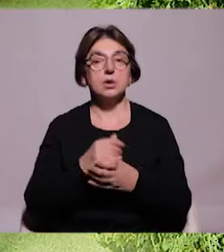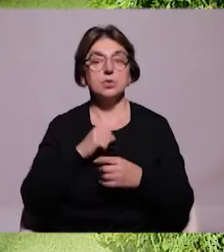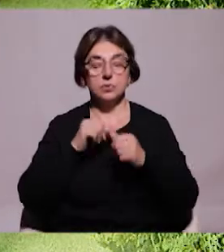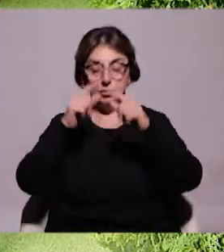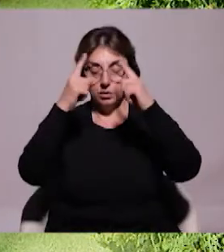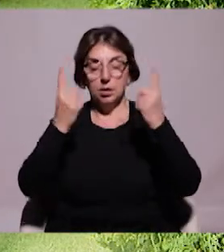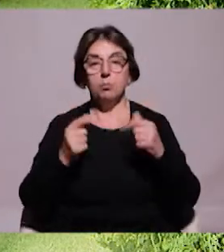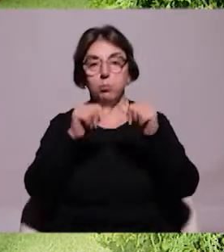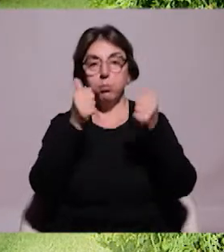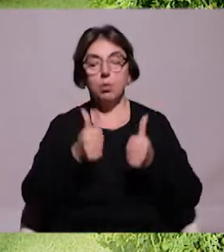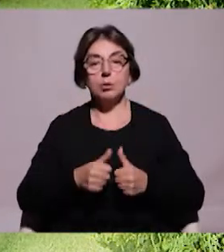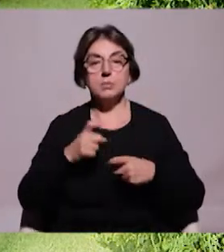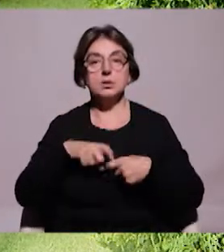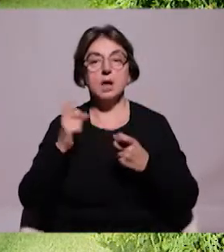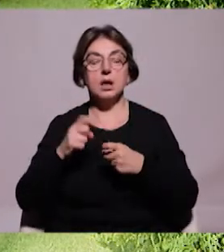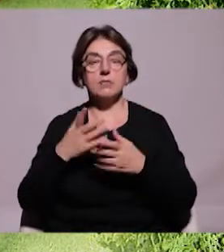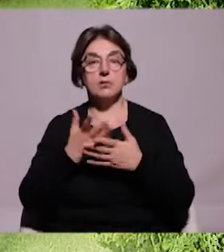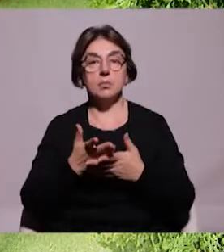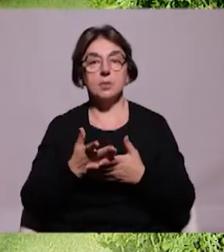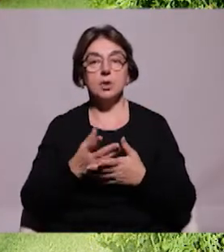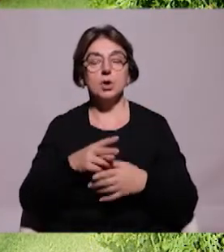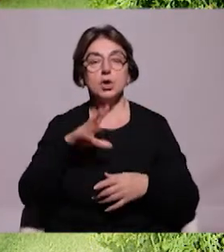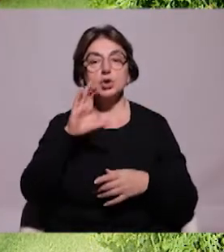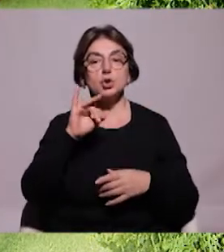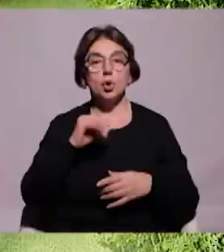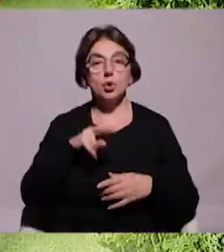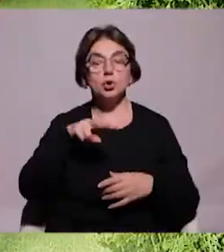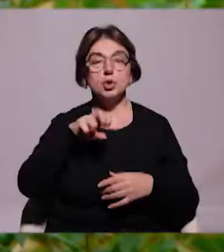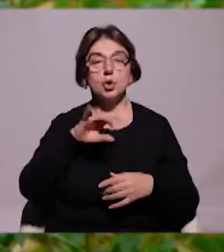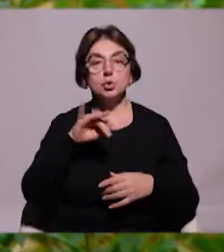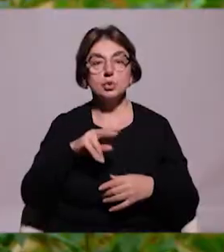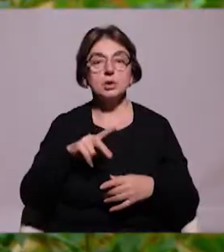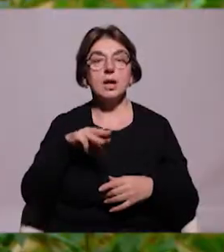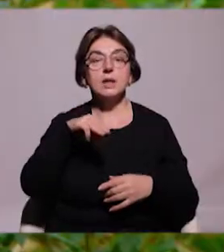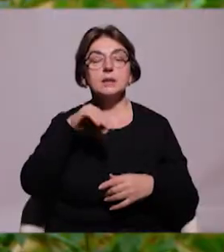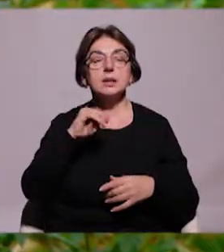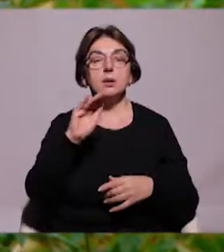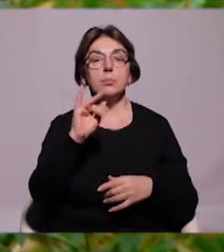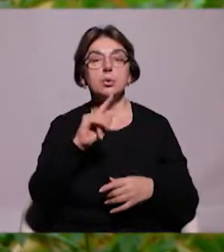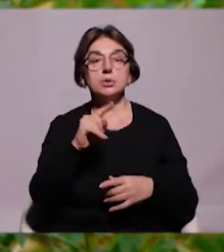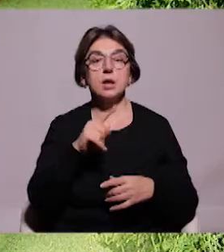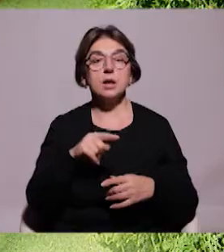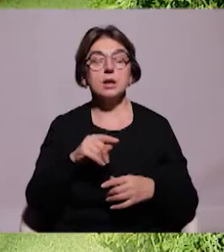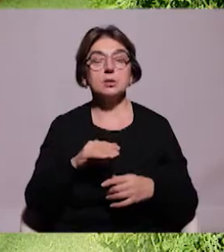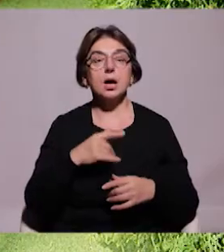ტანადობის დარღვევის ფორმები: სკოლიოზი, ლორდოზი და კიფოზი. და ახლა მე მინდა ვისაუბრო